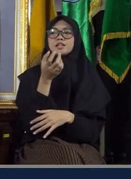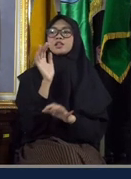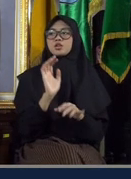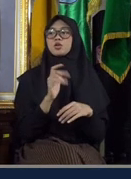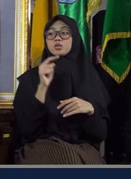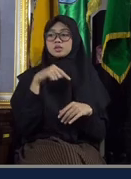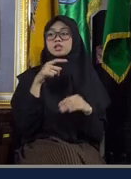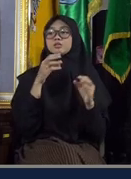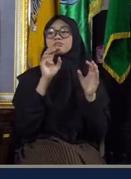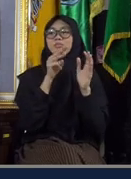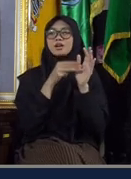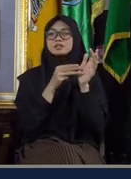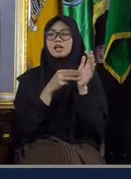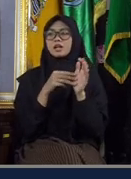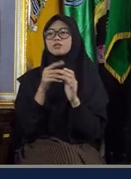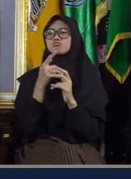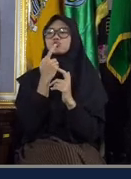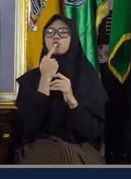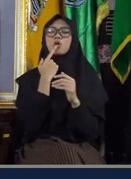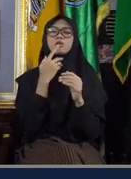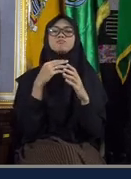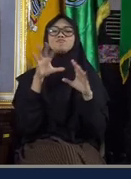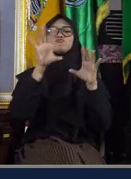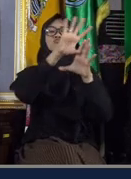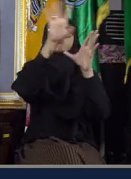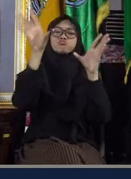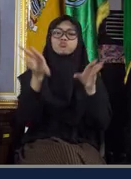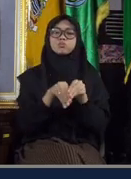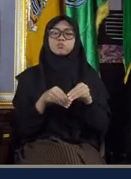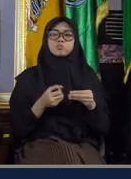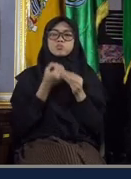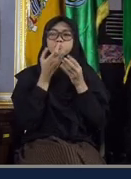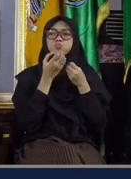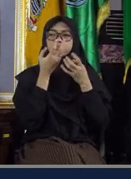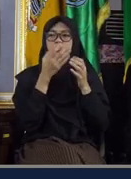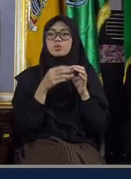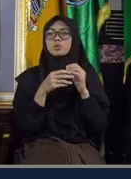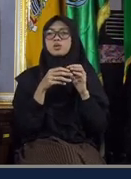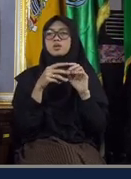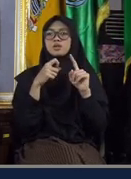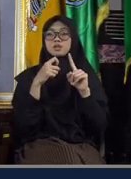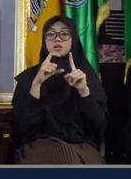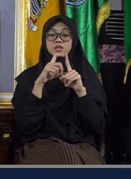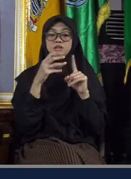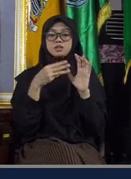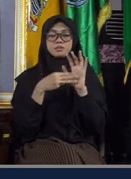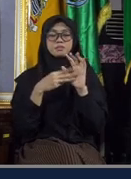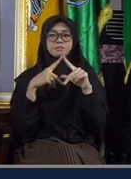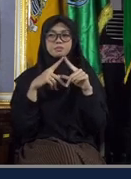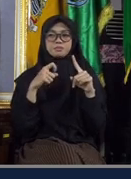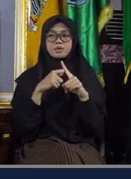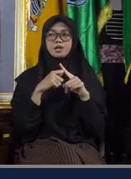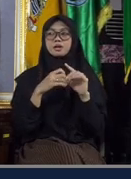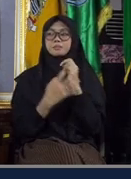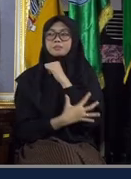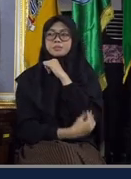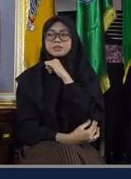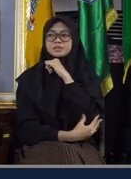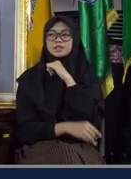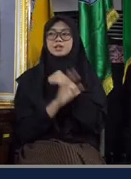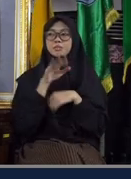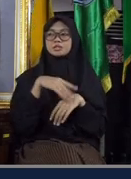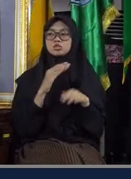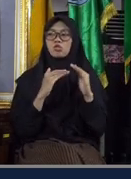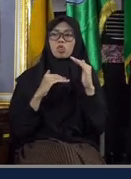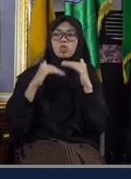permasalahan yang coba saya sampaikan Demak kemiskinannya masih tinggi twitnya ini di